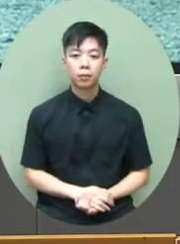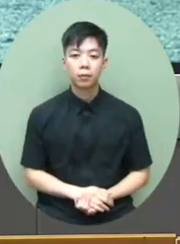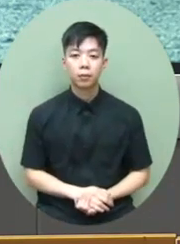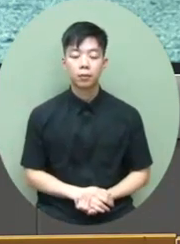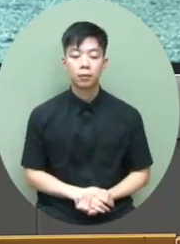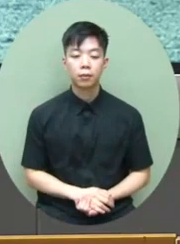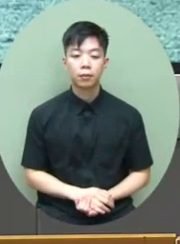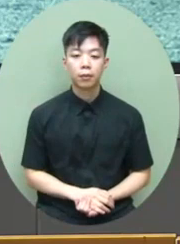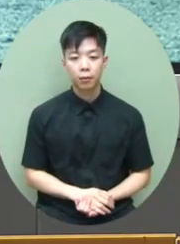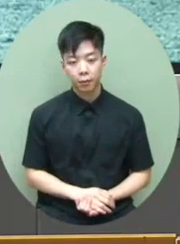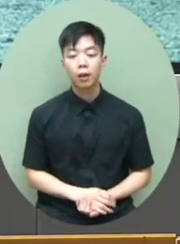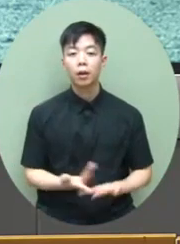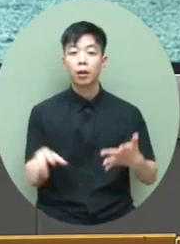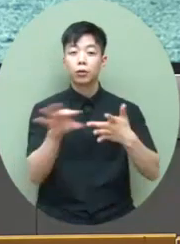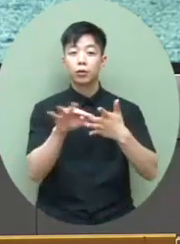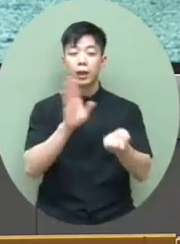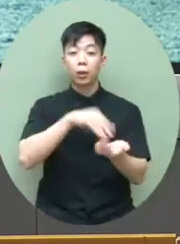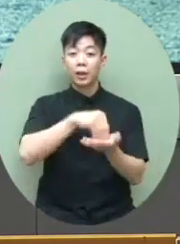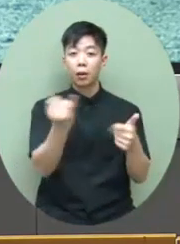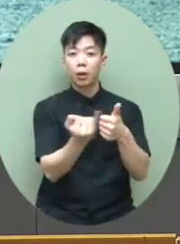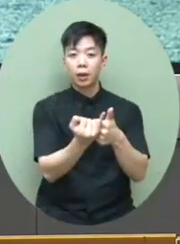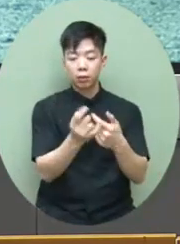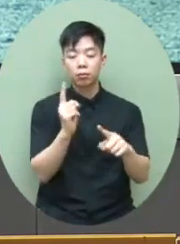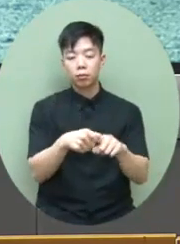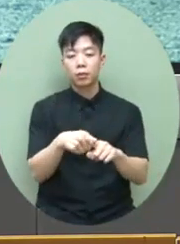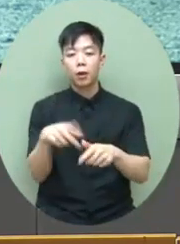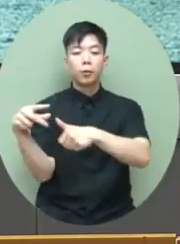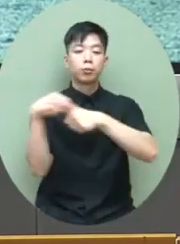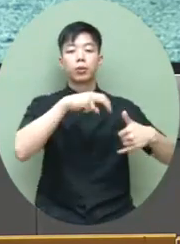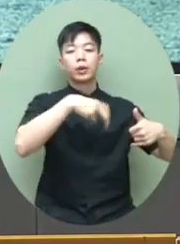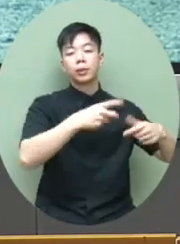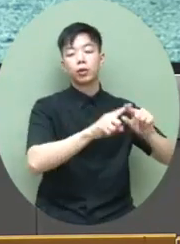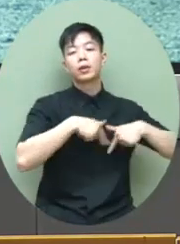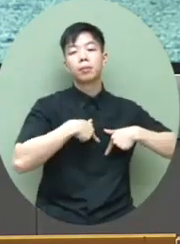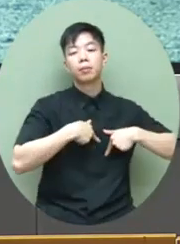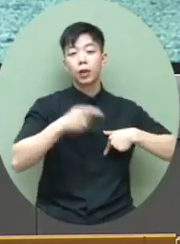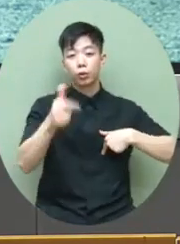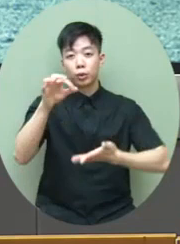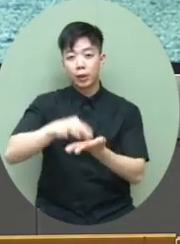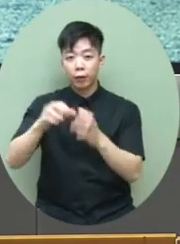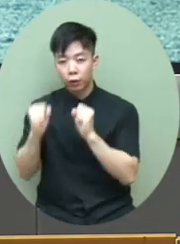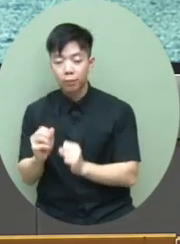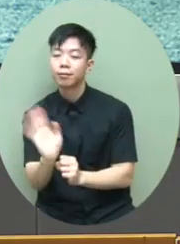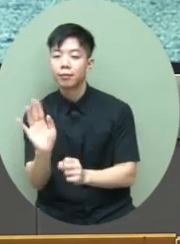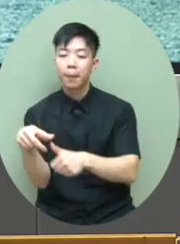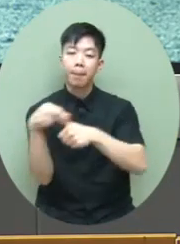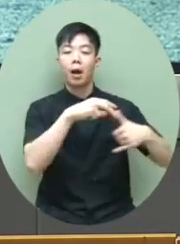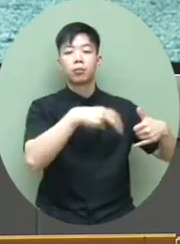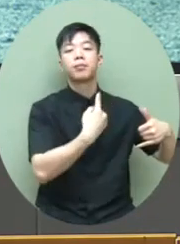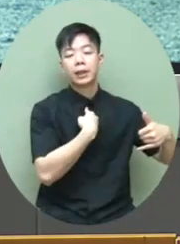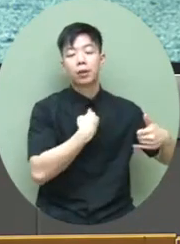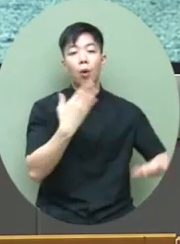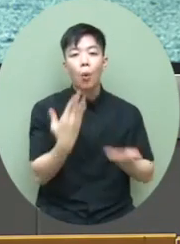要離開那裡的，即是不是在原址那裡檢疫的，就因為看看他家居環境是否適